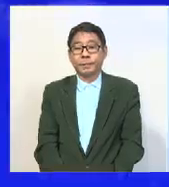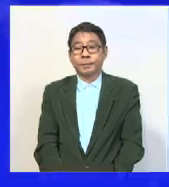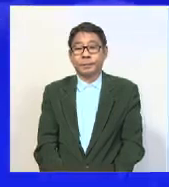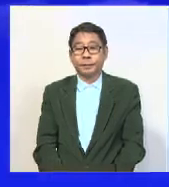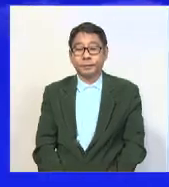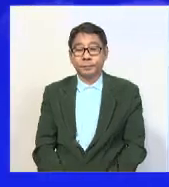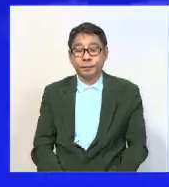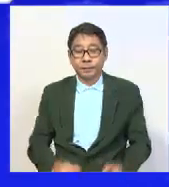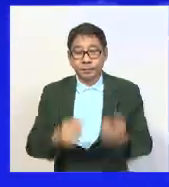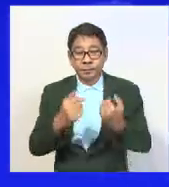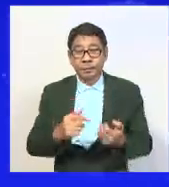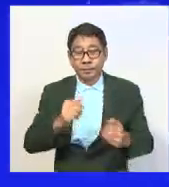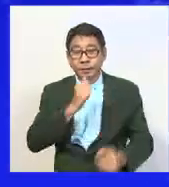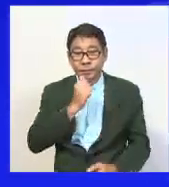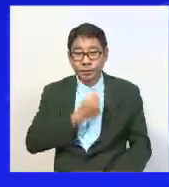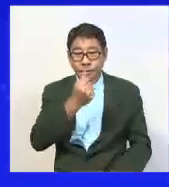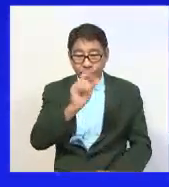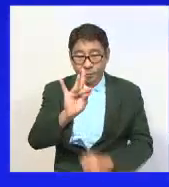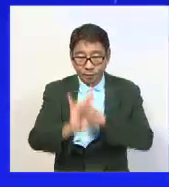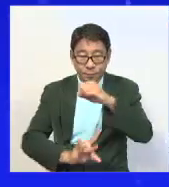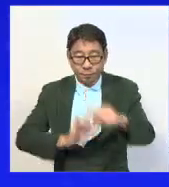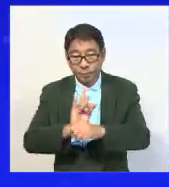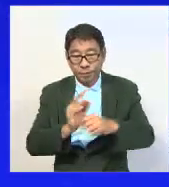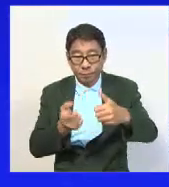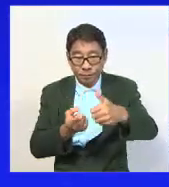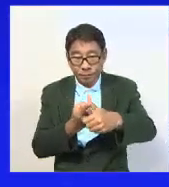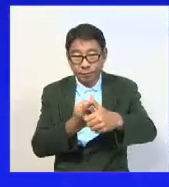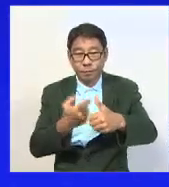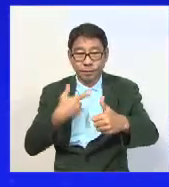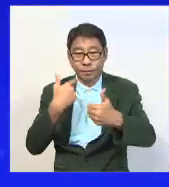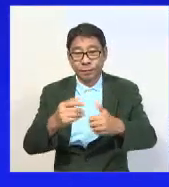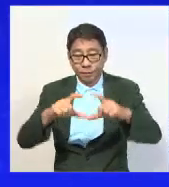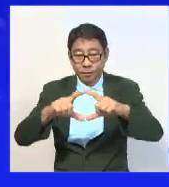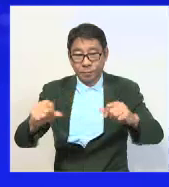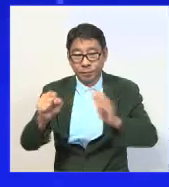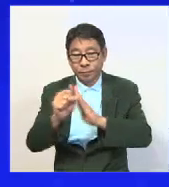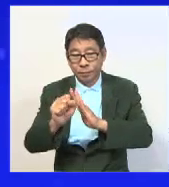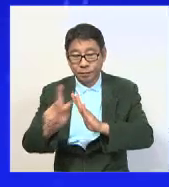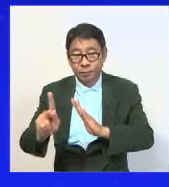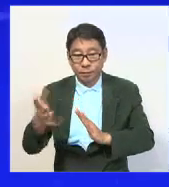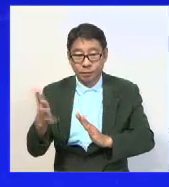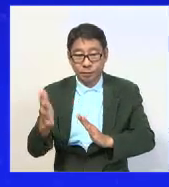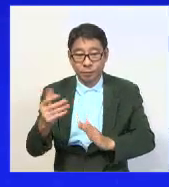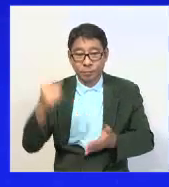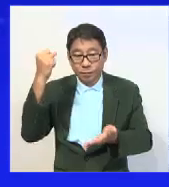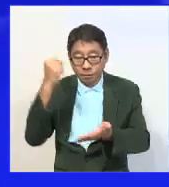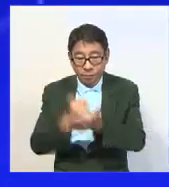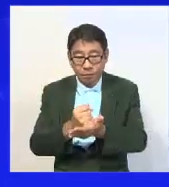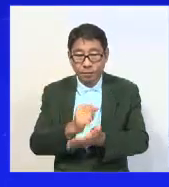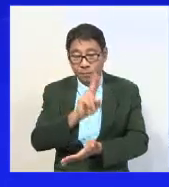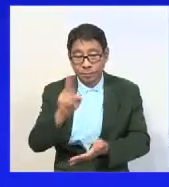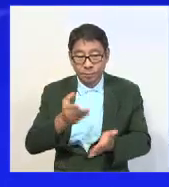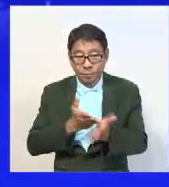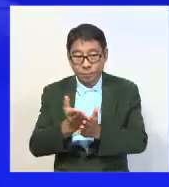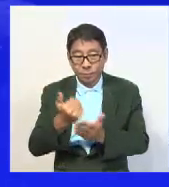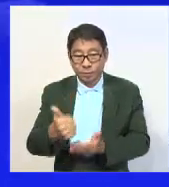เงื่อนไขแรกต้องมีอายุ18ปีขึ้นไปและไม่มีบัตรสวัสดิการแห่งรัฐโดยสามารถไปลงทะเบียนรับสิทธิ์ได้